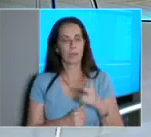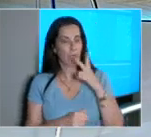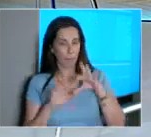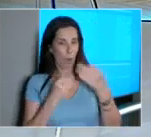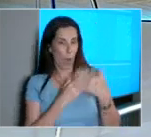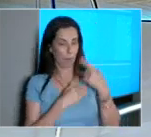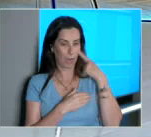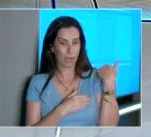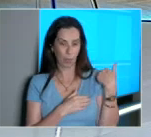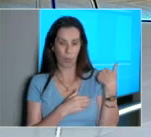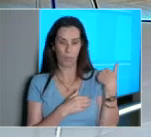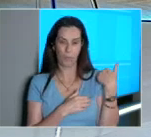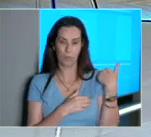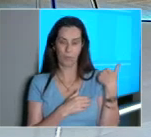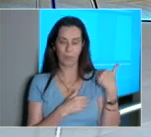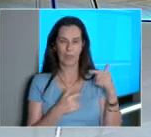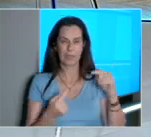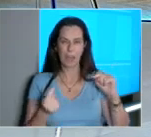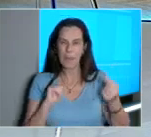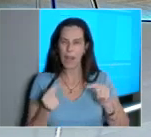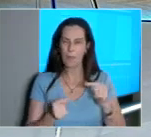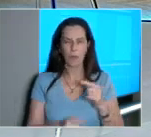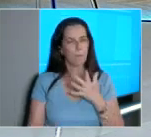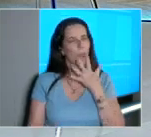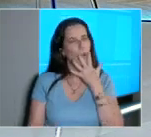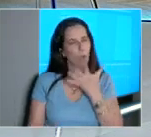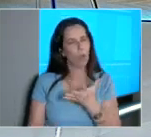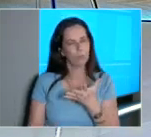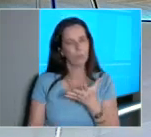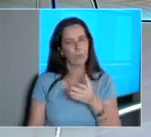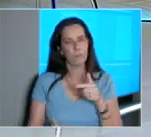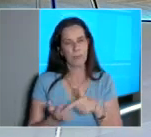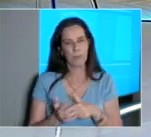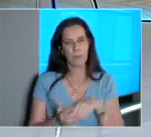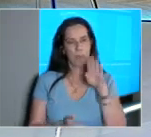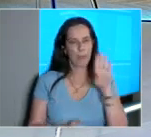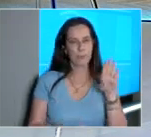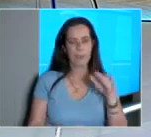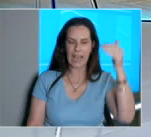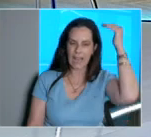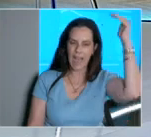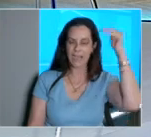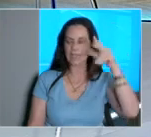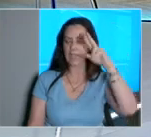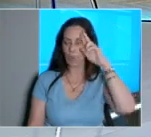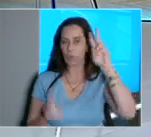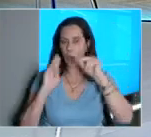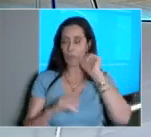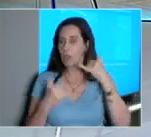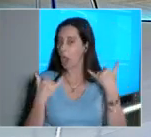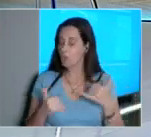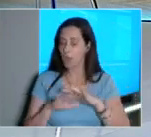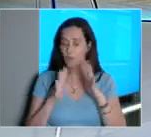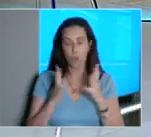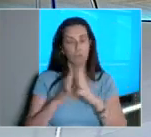הבחירות האחרונה, בנצי, את המלחמות המכוערות והקשות בין נתניהו לגנץ או בין הליכוד לכחול לבן, אני מניח